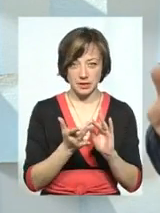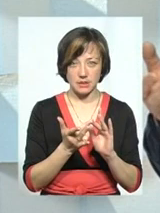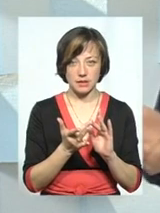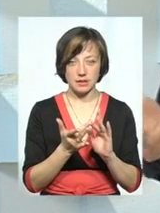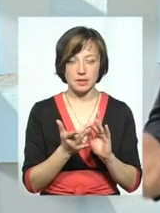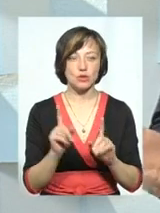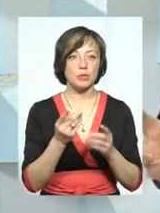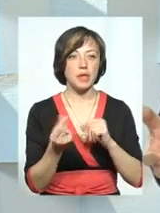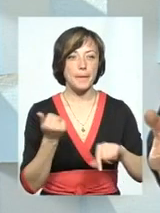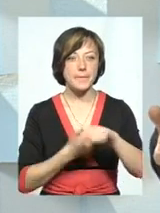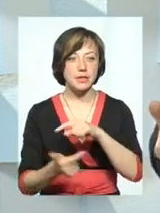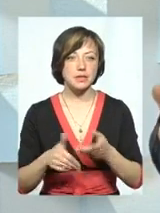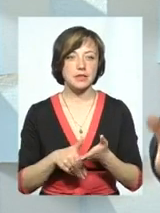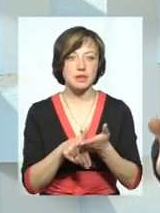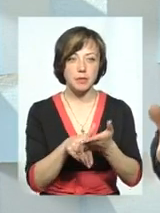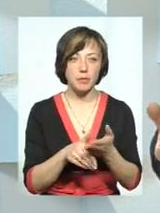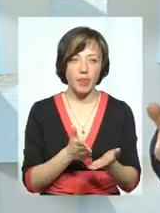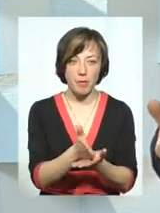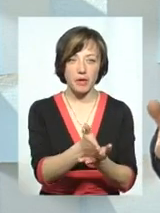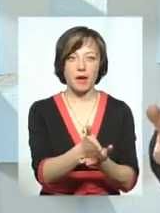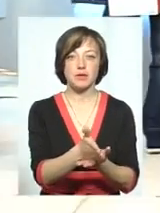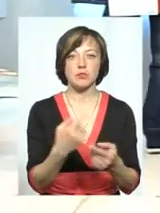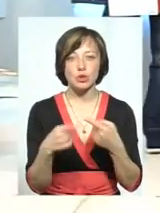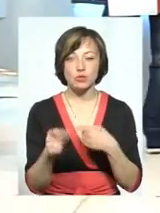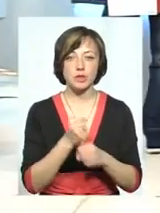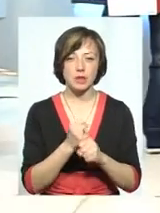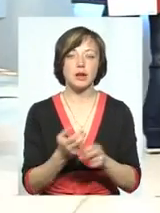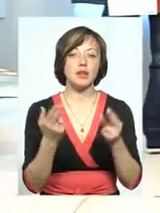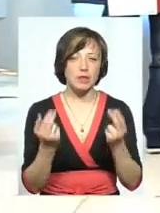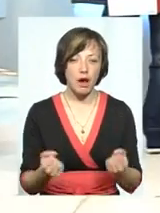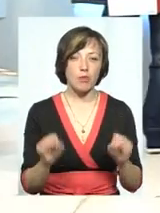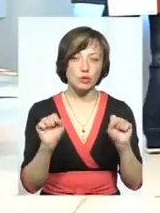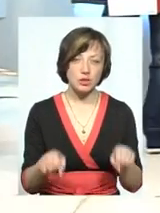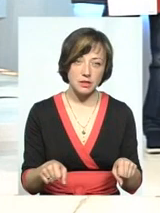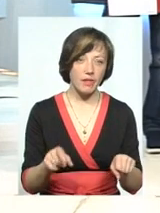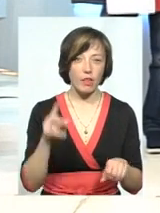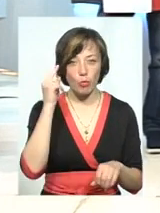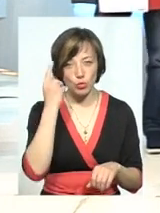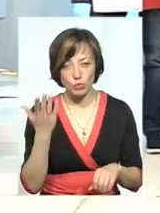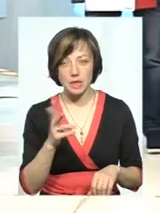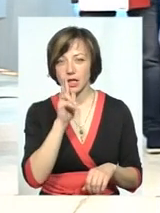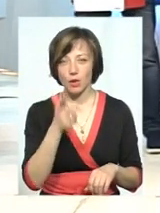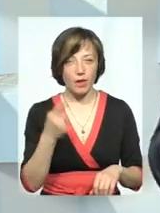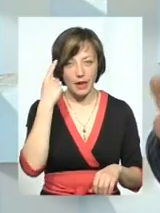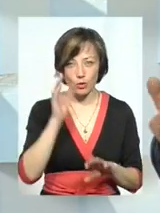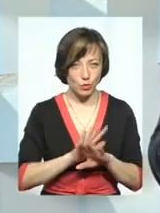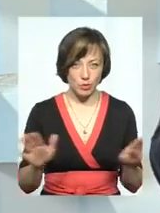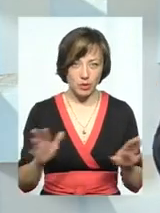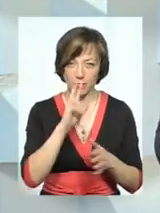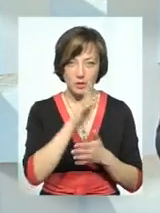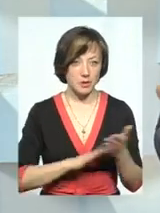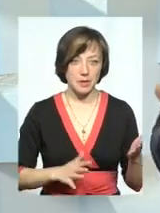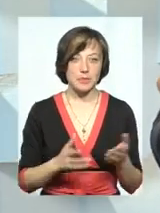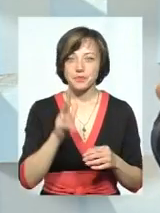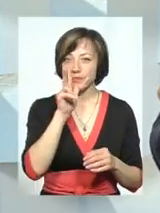щоб бізнес направити по-іншому працювати. Да, можливо, вони там не подумали, 3 роки не думали, да, я перепрошую,